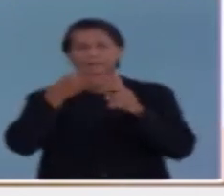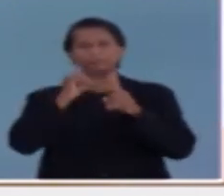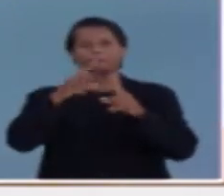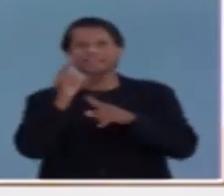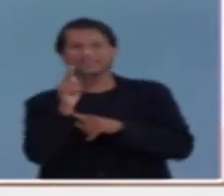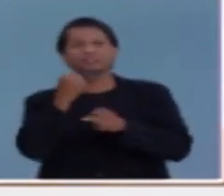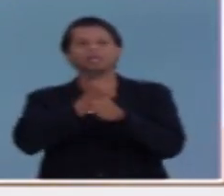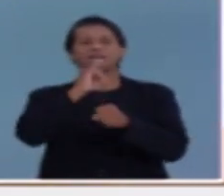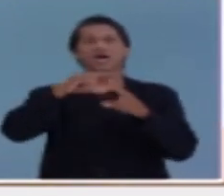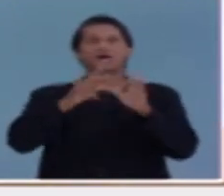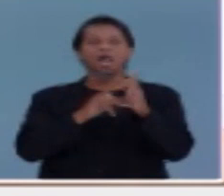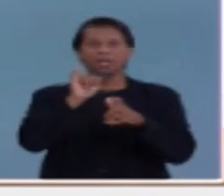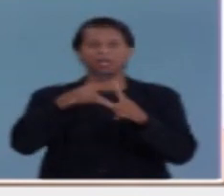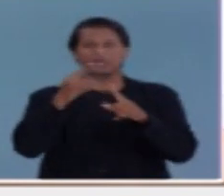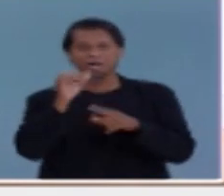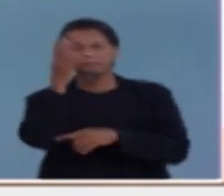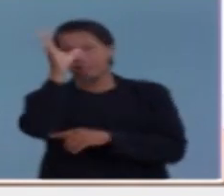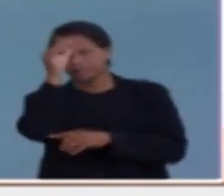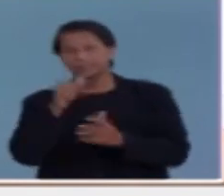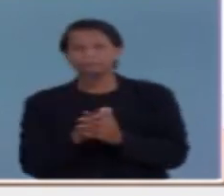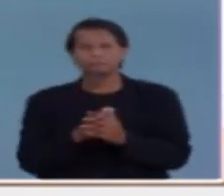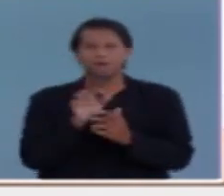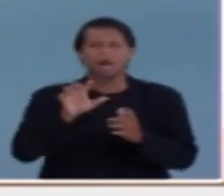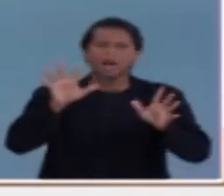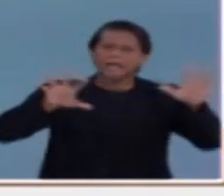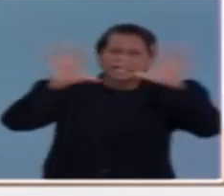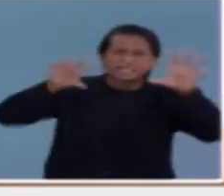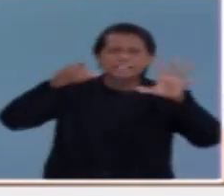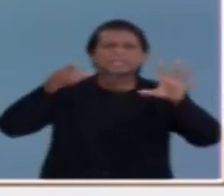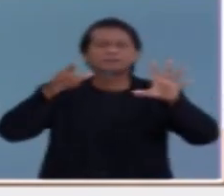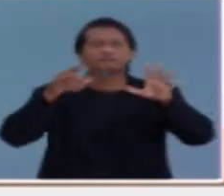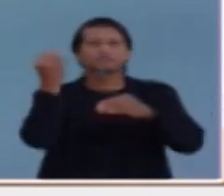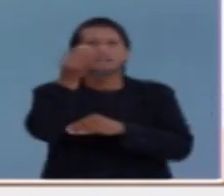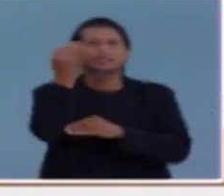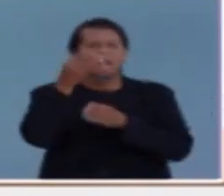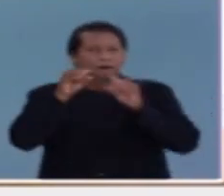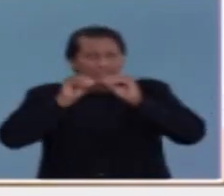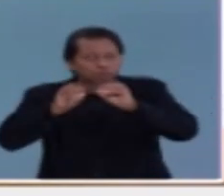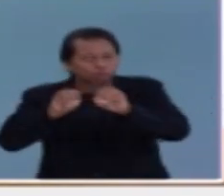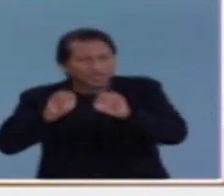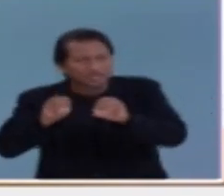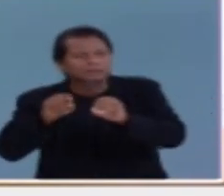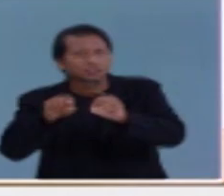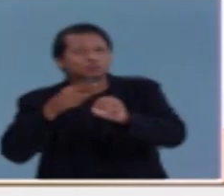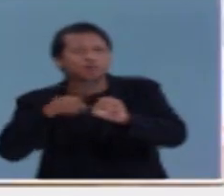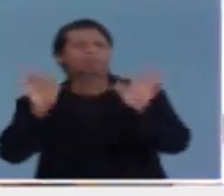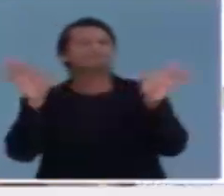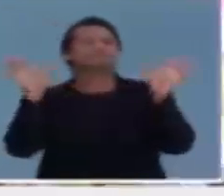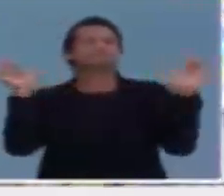Iya, selain dimanjakan oleh atraksi, pengunjung juga mendapat wisata edukasi seputar burung dari dalam dan luar negeri.